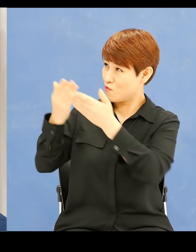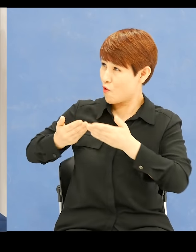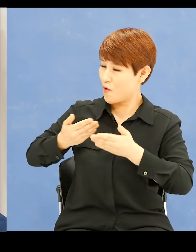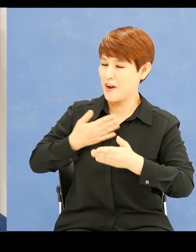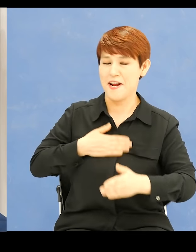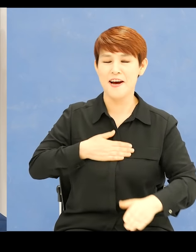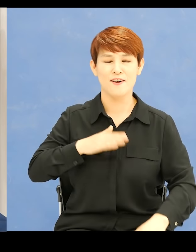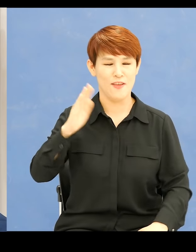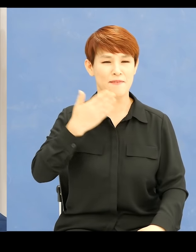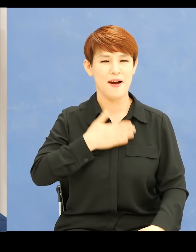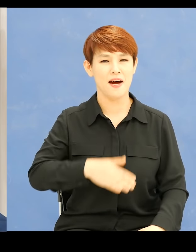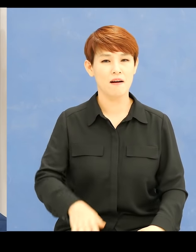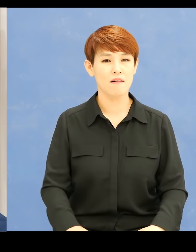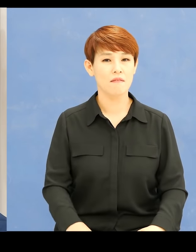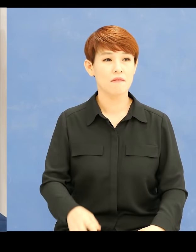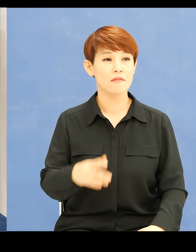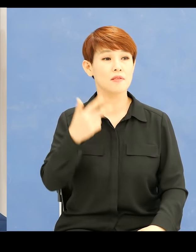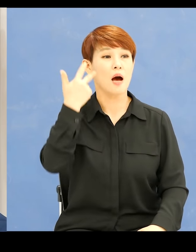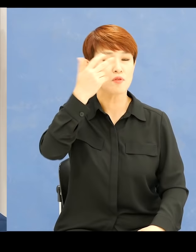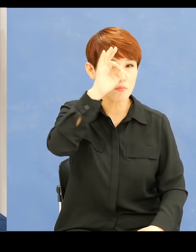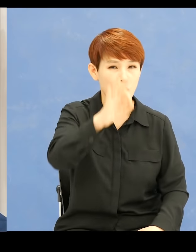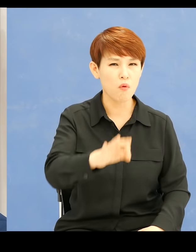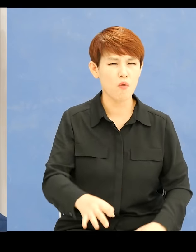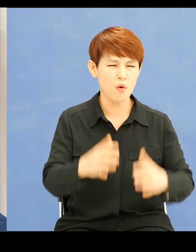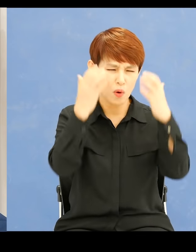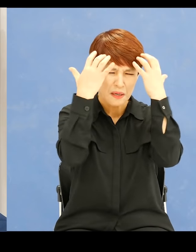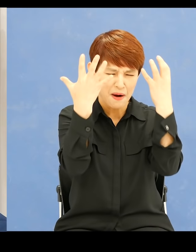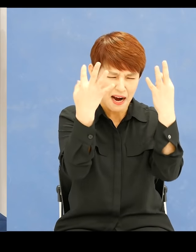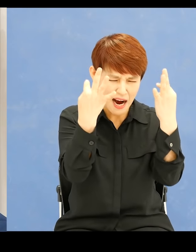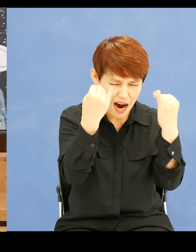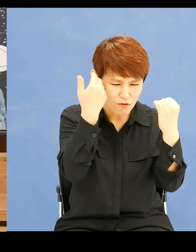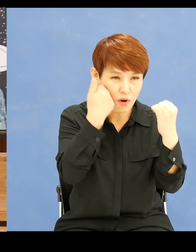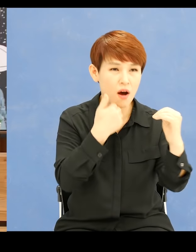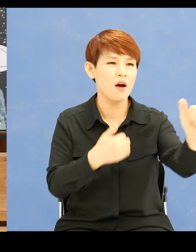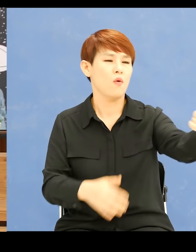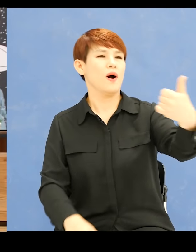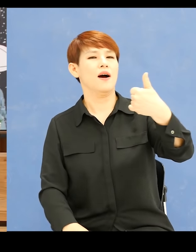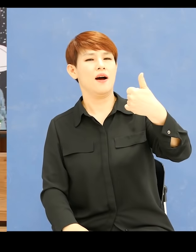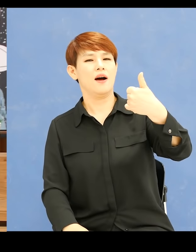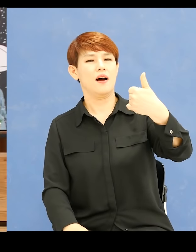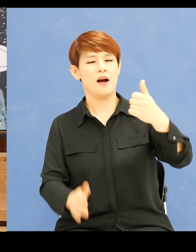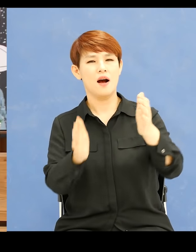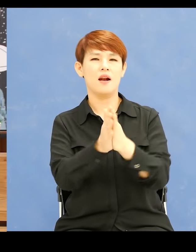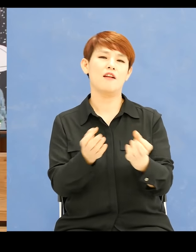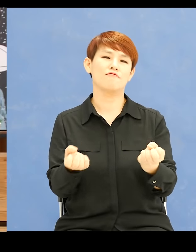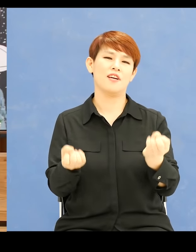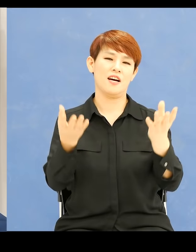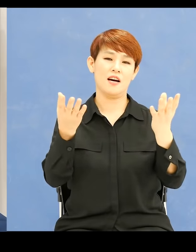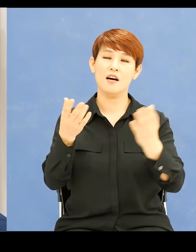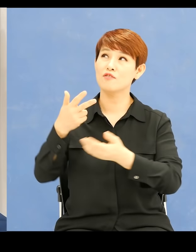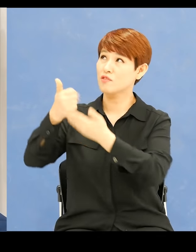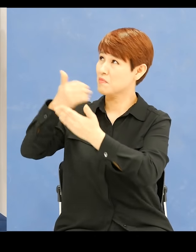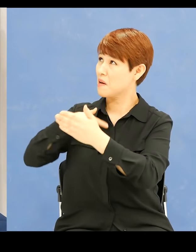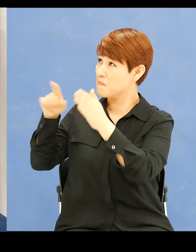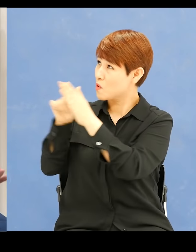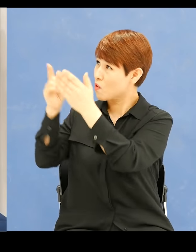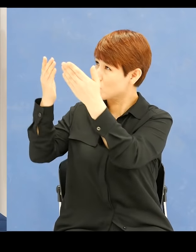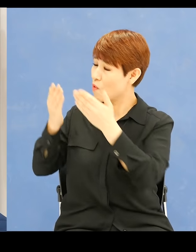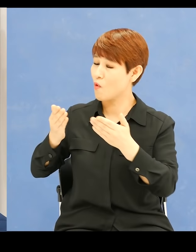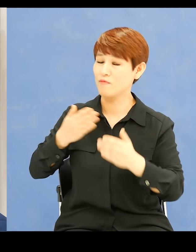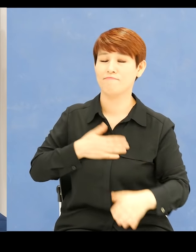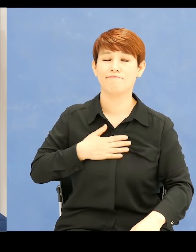하니까 7권도 되고 그 다음 주 똑같으면 문 열고 들어오는데 12권 들어오고 그러면은 그것도 12권도 할렐루야. 참. 주님 날